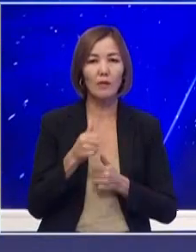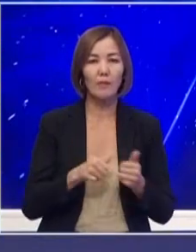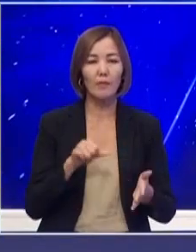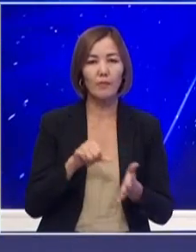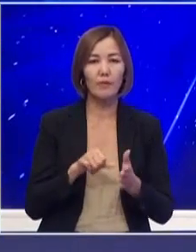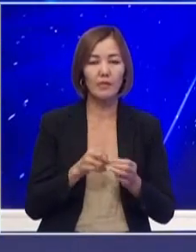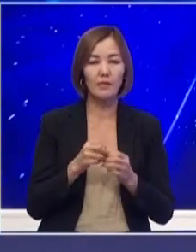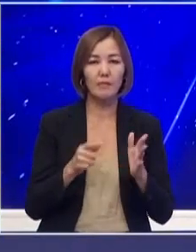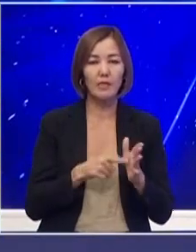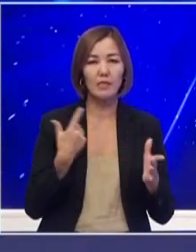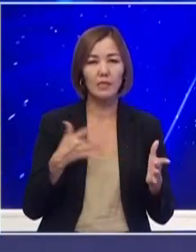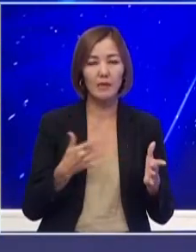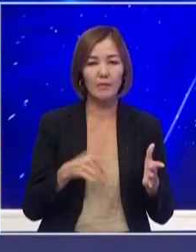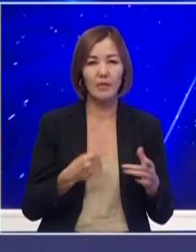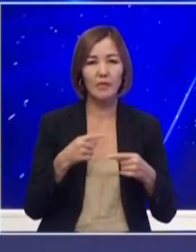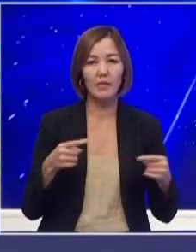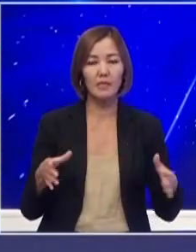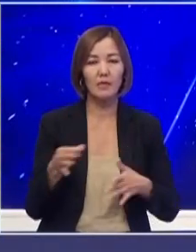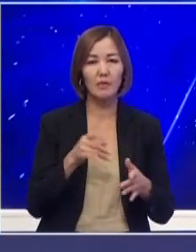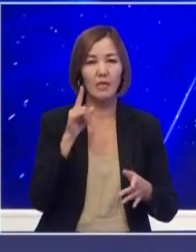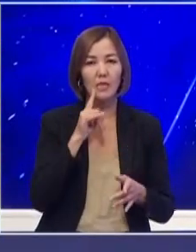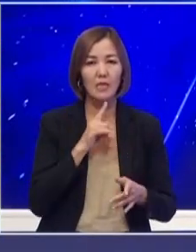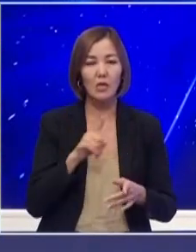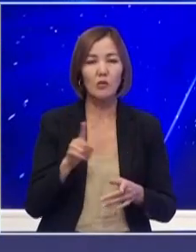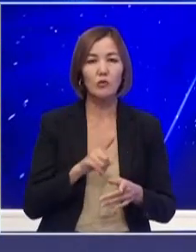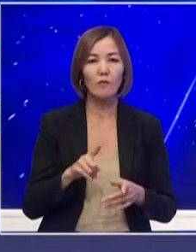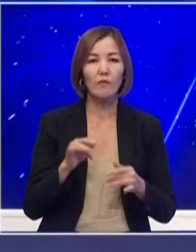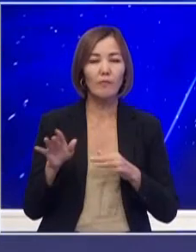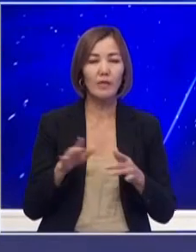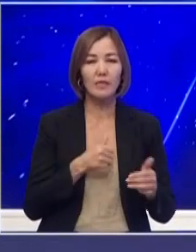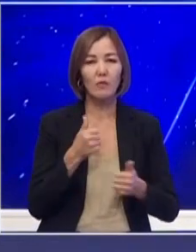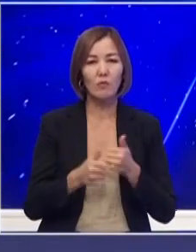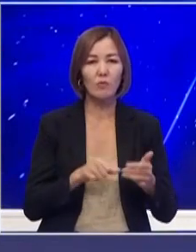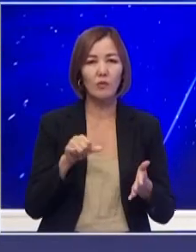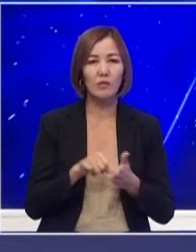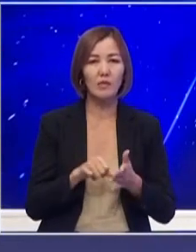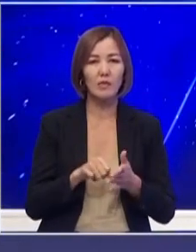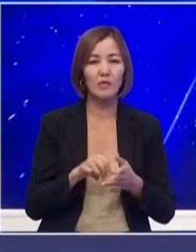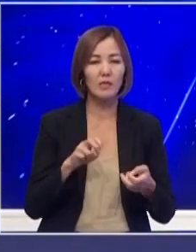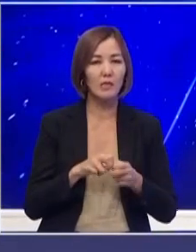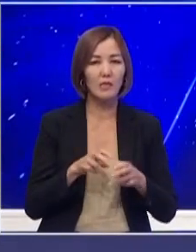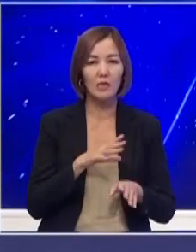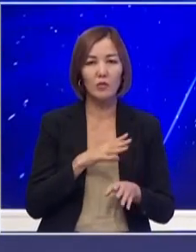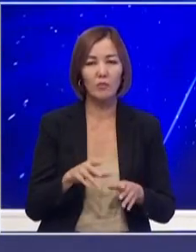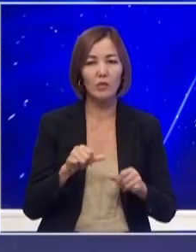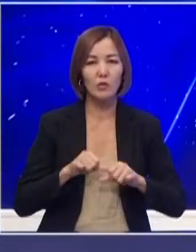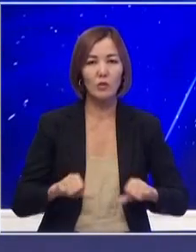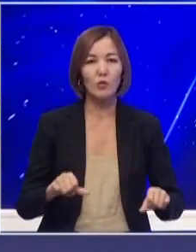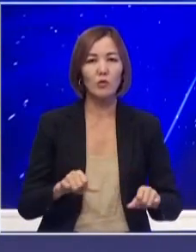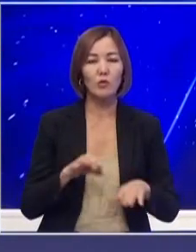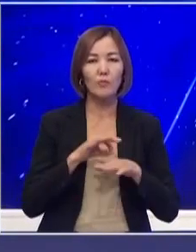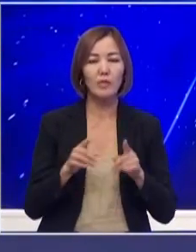примут участие 17 домбристов из разных областей Казахстана. Чтобы в процессе конкурса не возникло недоразумений, члены жюри